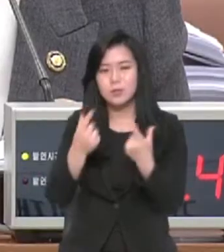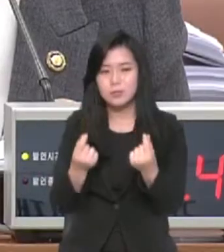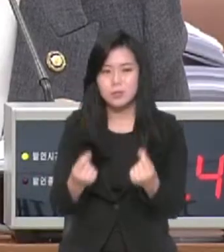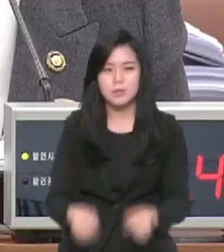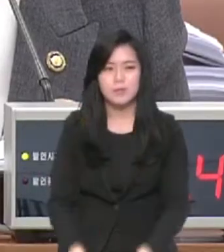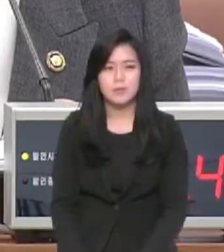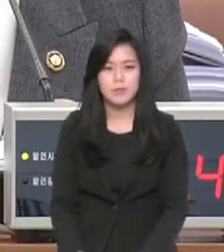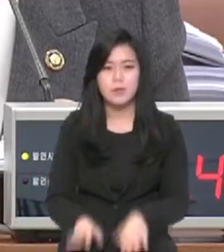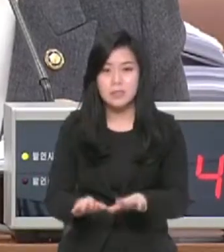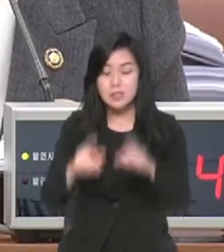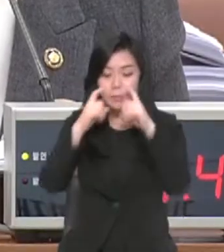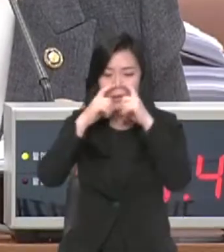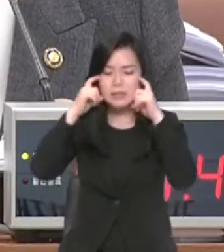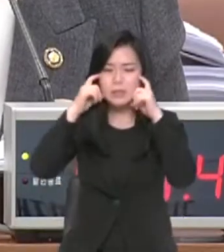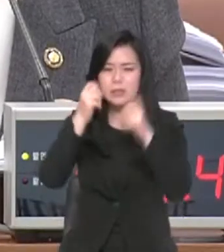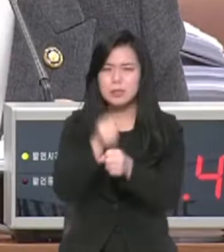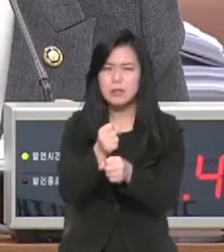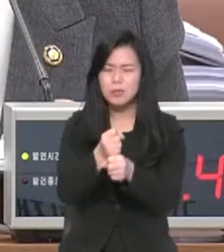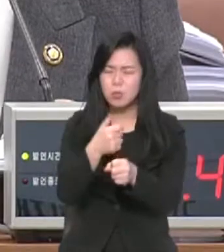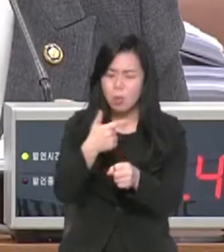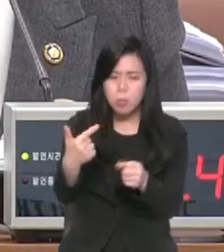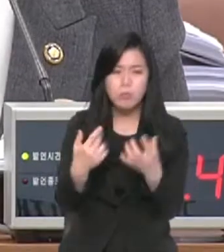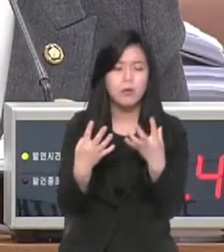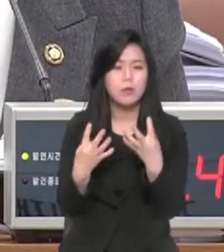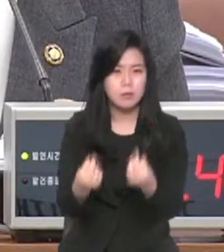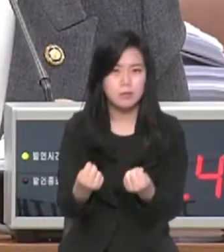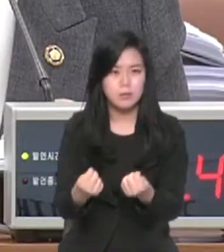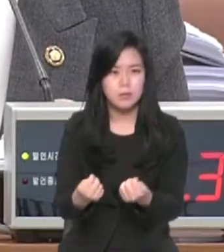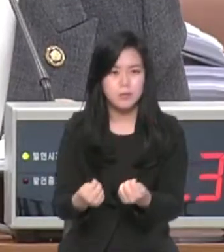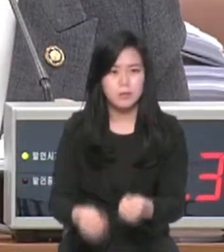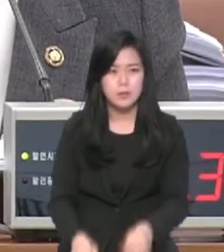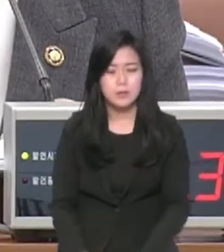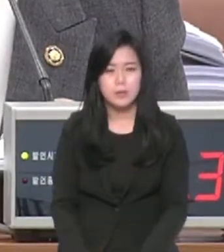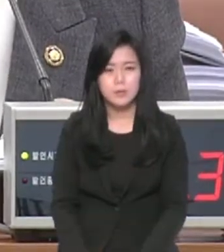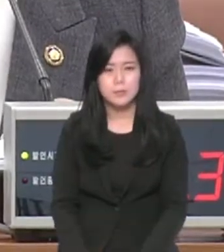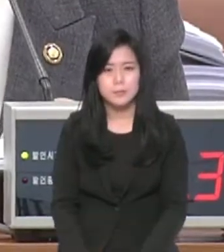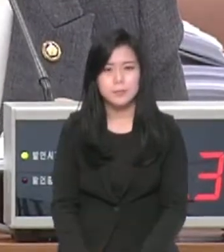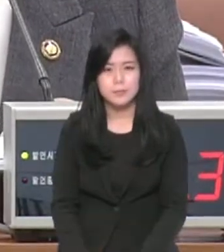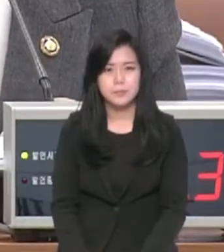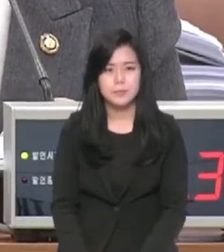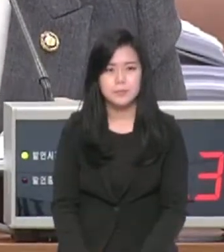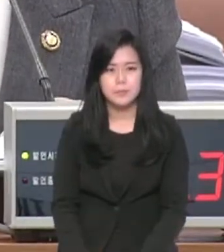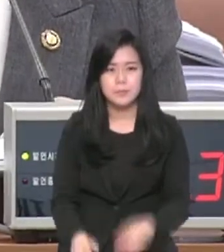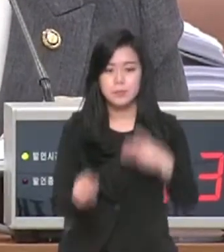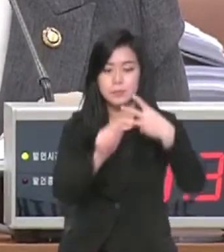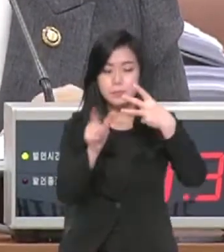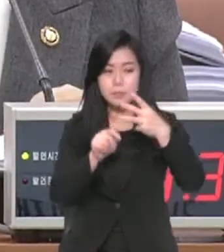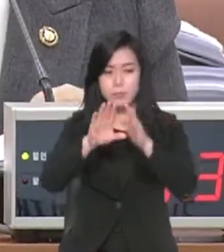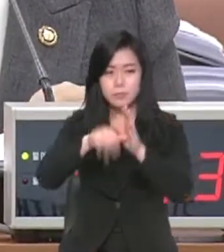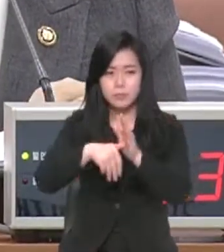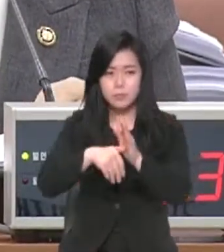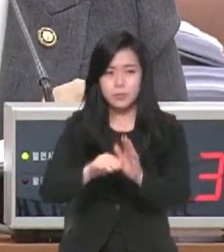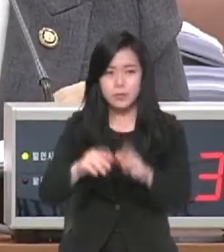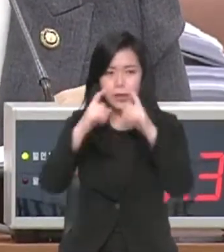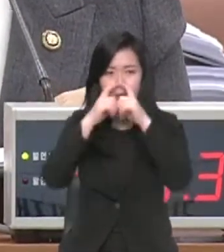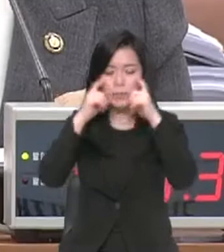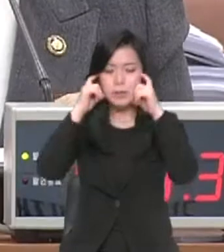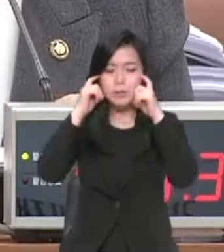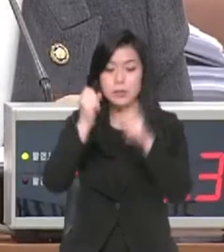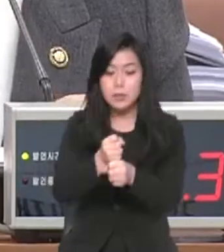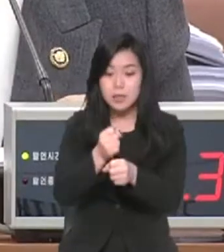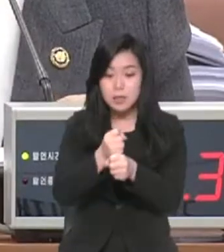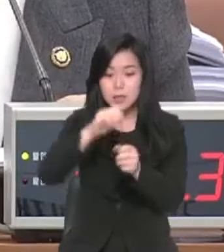생산되고 있습니다. 자, 김홍범 우리 기획재정부 1차관께서 올 3월 초에 마스크 생산하면 이런 지원을